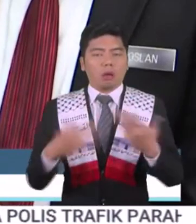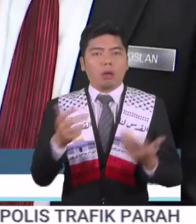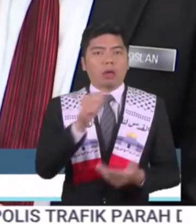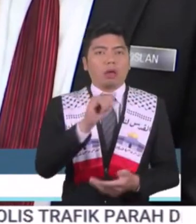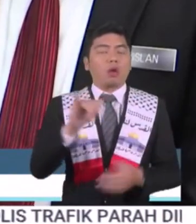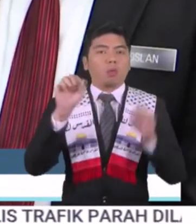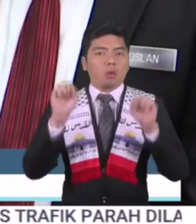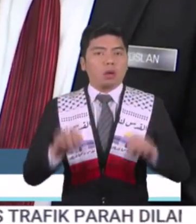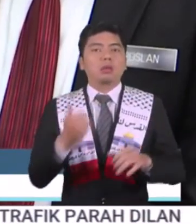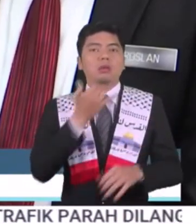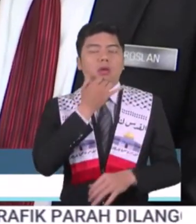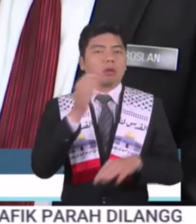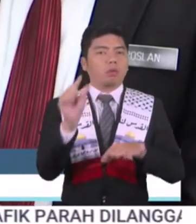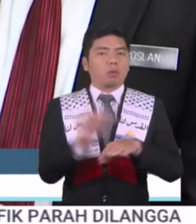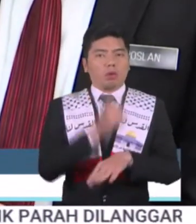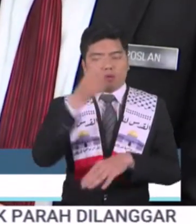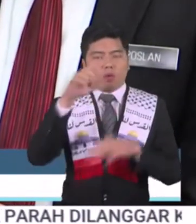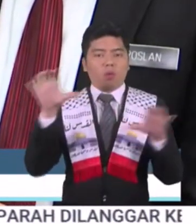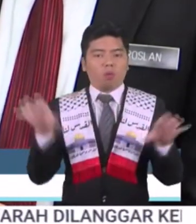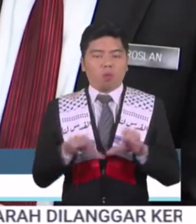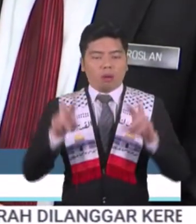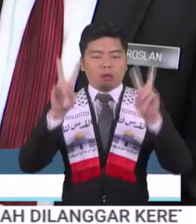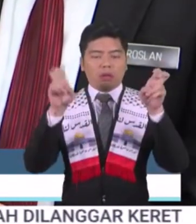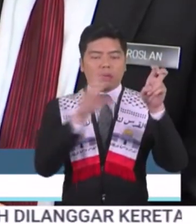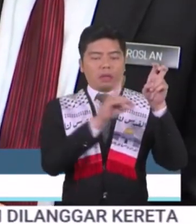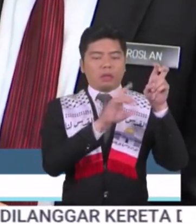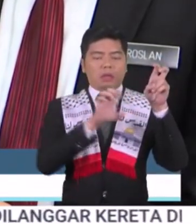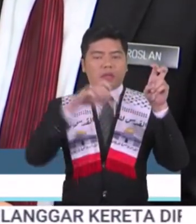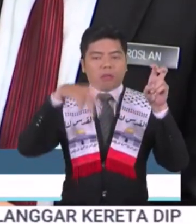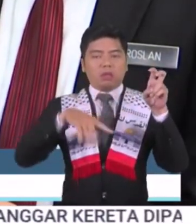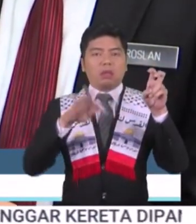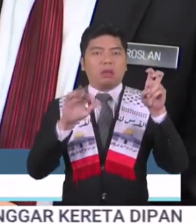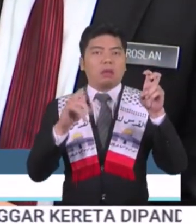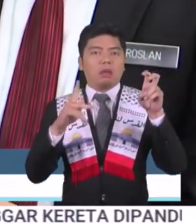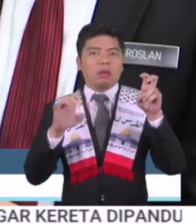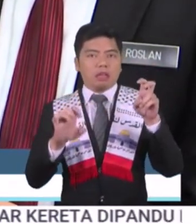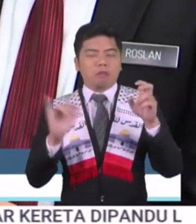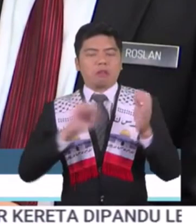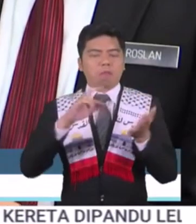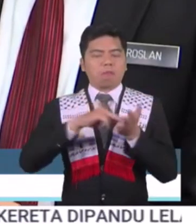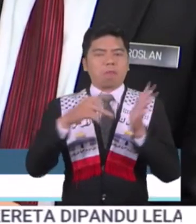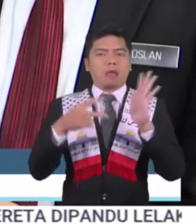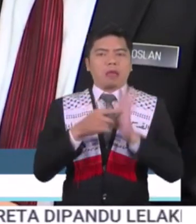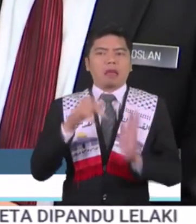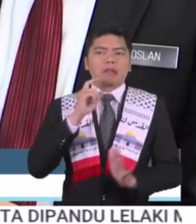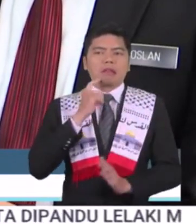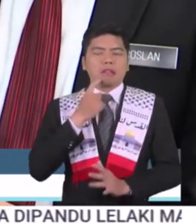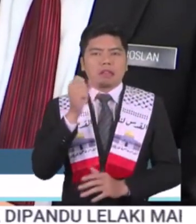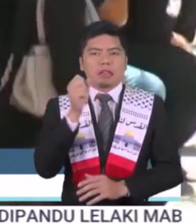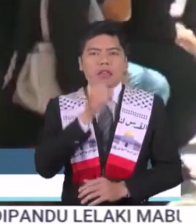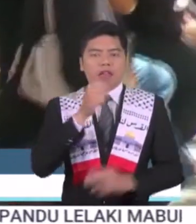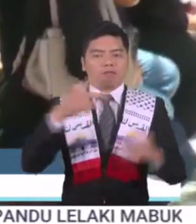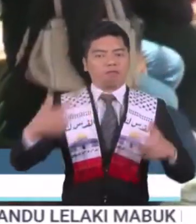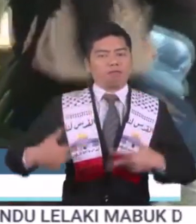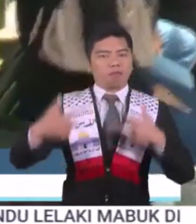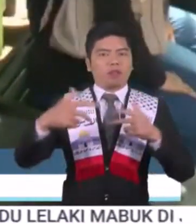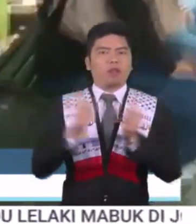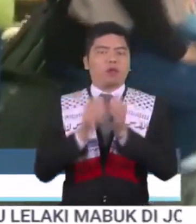boleh disalahguna untuk buat deepfake AI seolah-olah dia yang sedang bercakap dengan penerima panggilan.